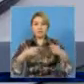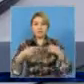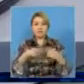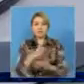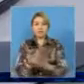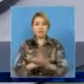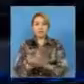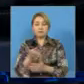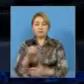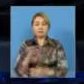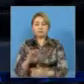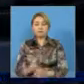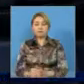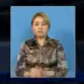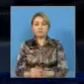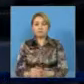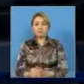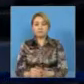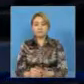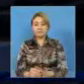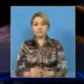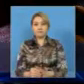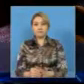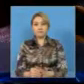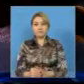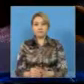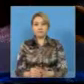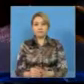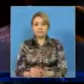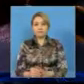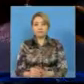политических репрессий». Мереке Амангельда, Хазам Анжолайт Магамбетов, телеканал Актобе.